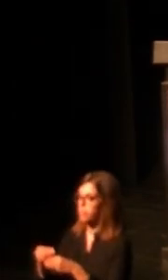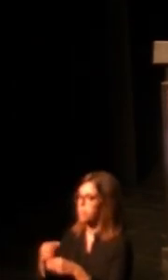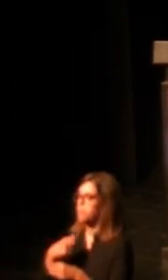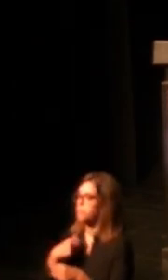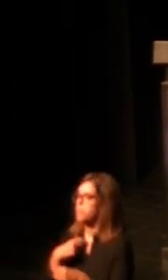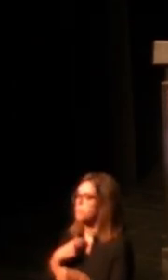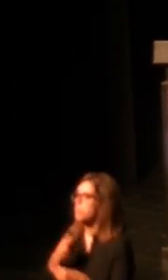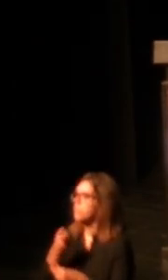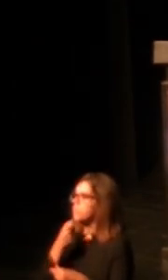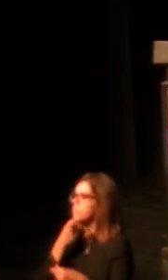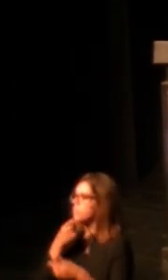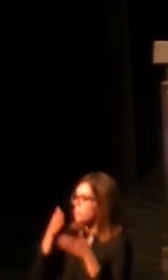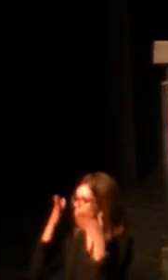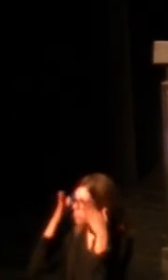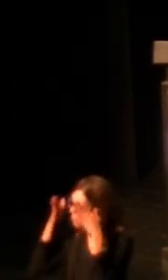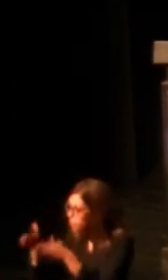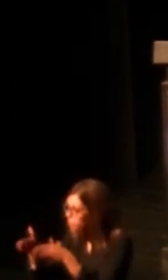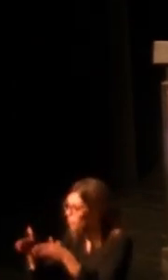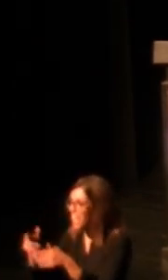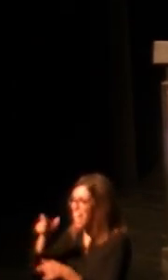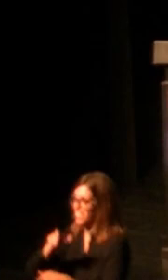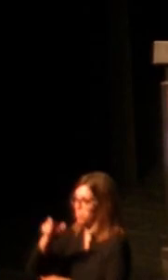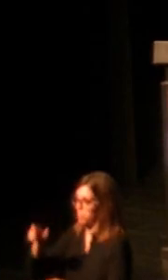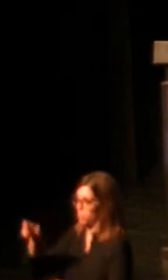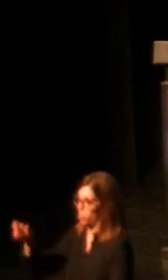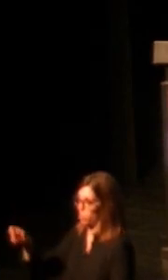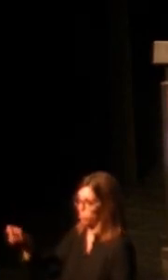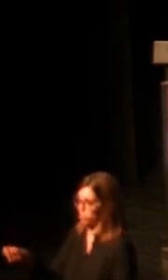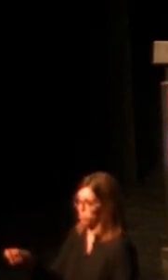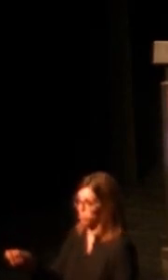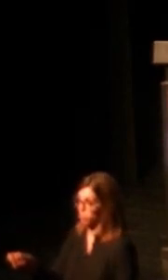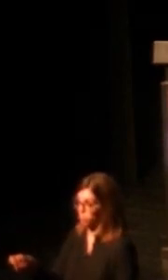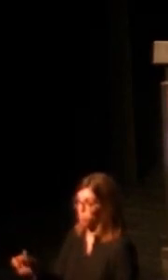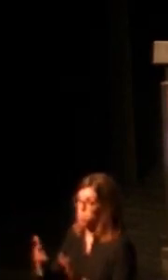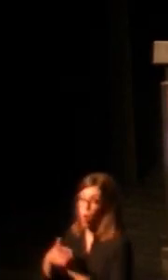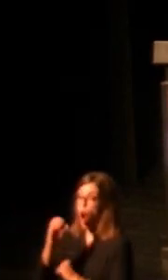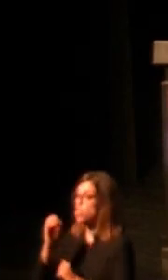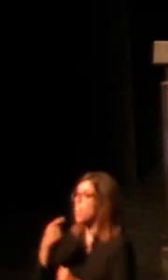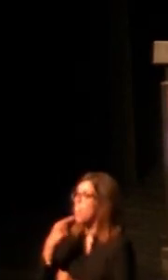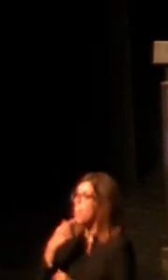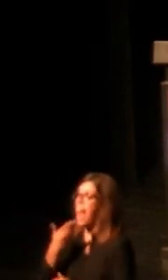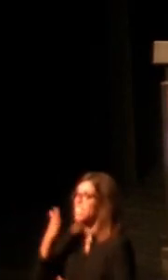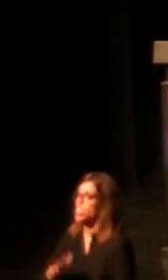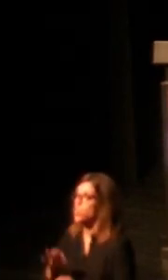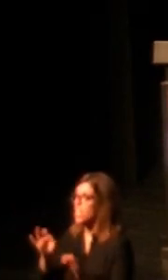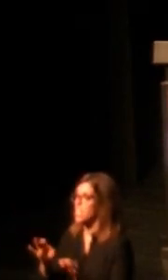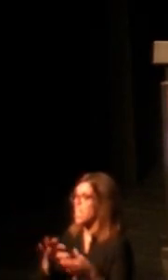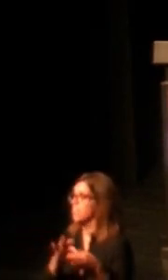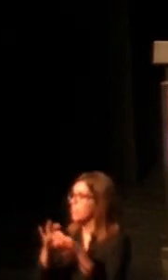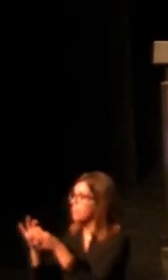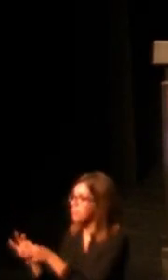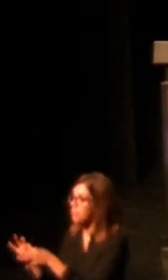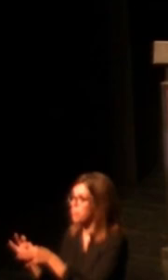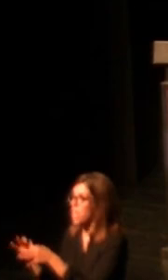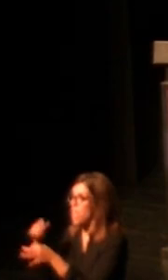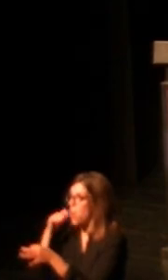m'agradarà enfocar-ho a les persones, a nosaltres, perquè en el fons el que l'Òscar ens comentava de l'actitud va lligat amb el